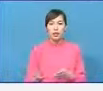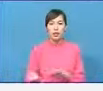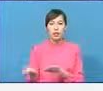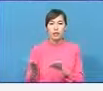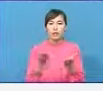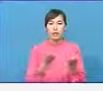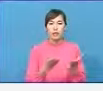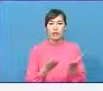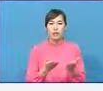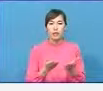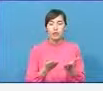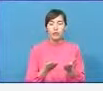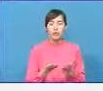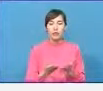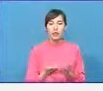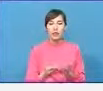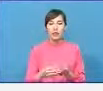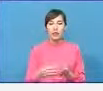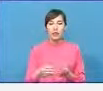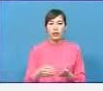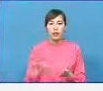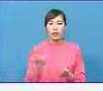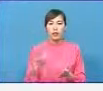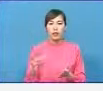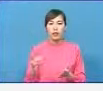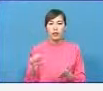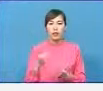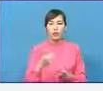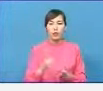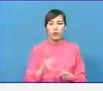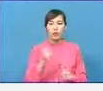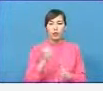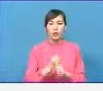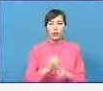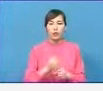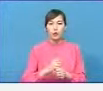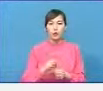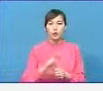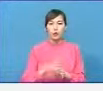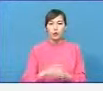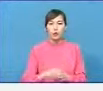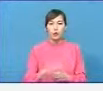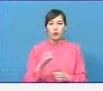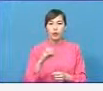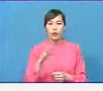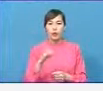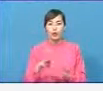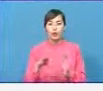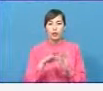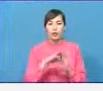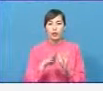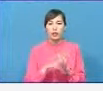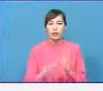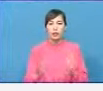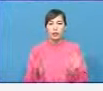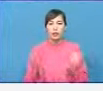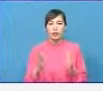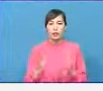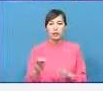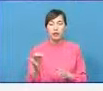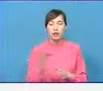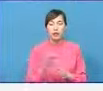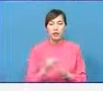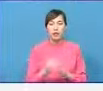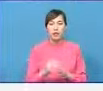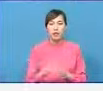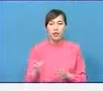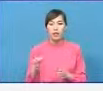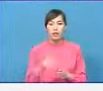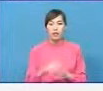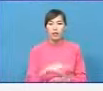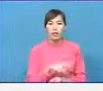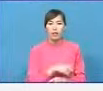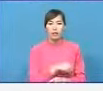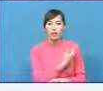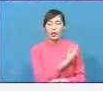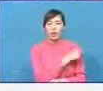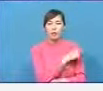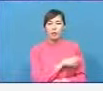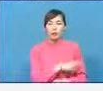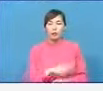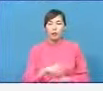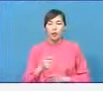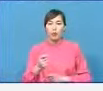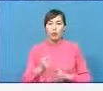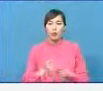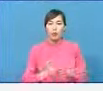бар. Шардара аудандық жұмыспен қамту және әлеуметтік бағдарламалар бөлімі және аудандық медицина басшыларының